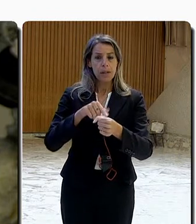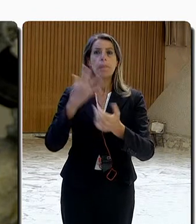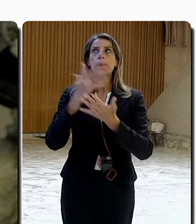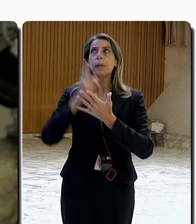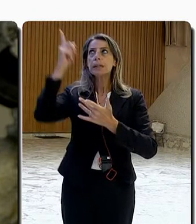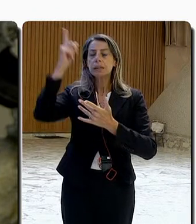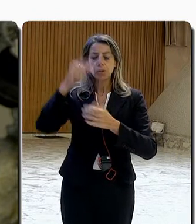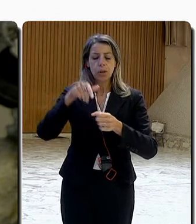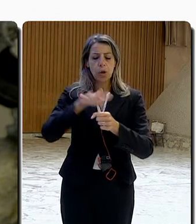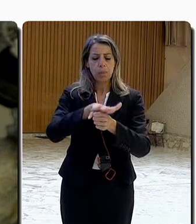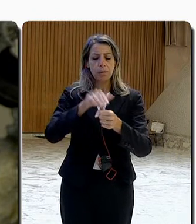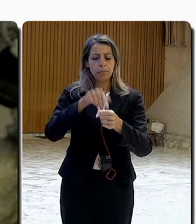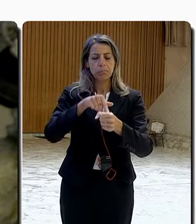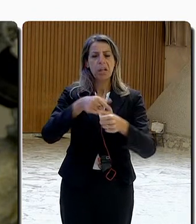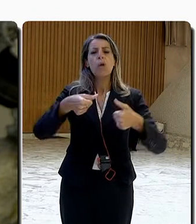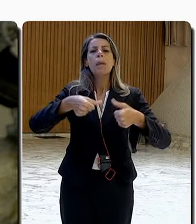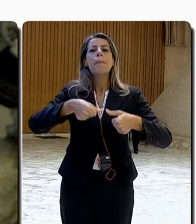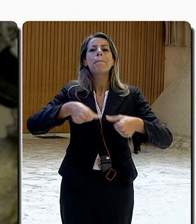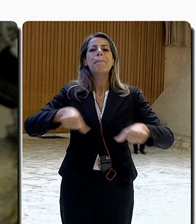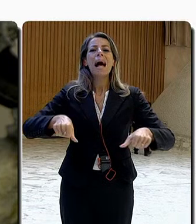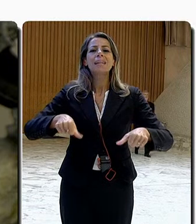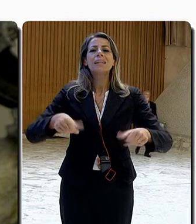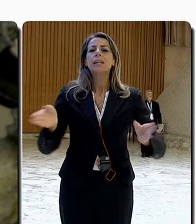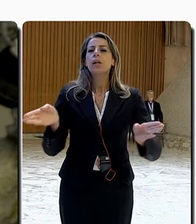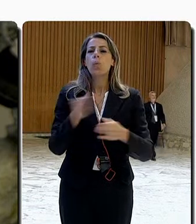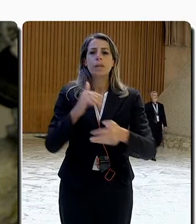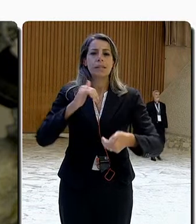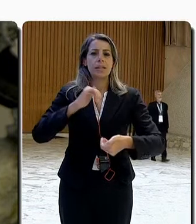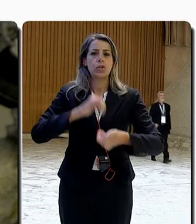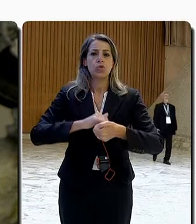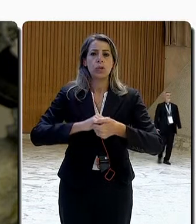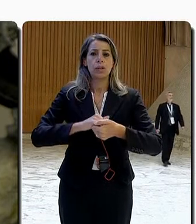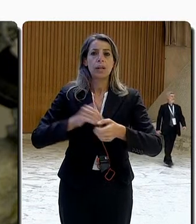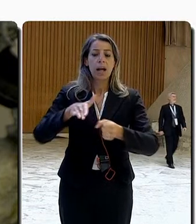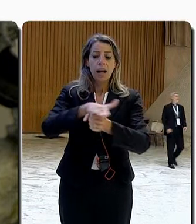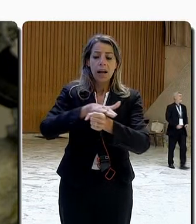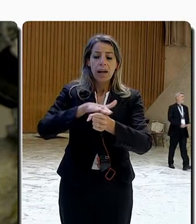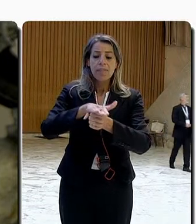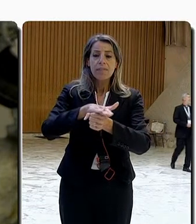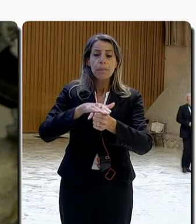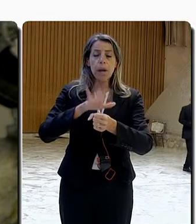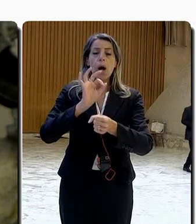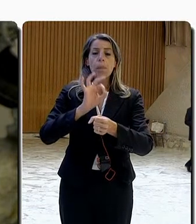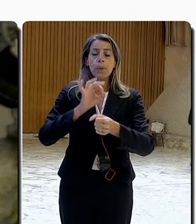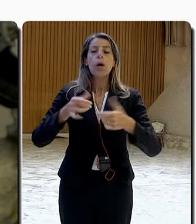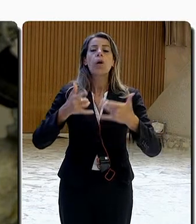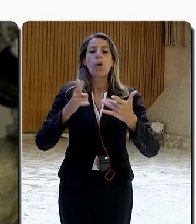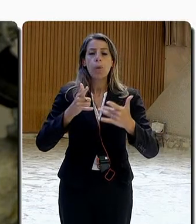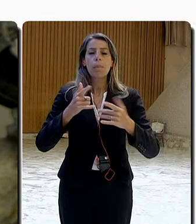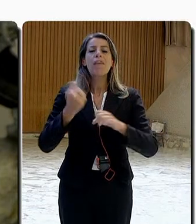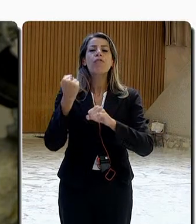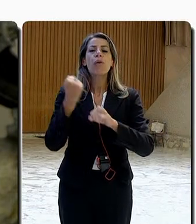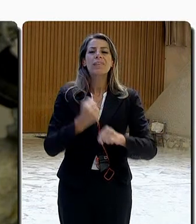a fondamento di ogni società, fondata sul sacramento del